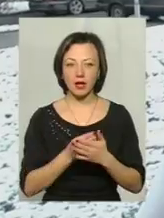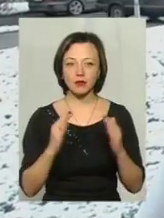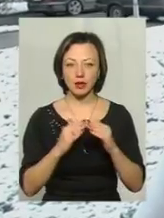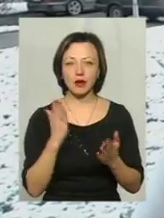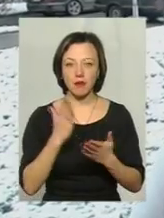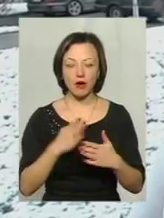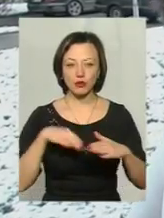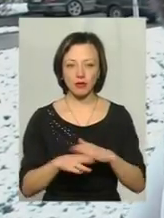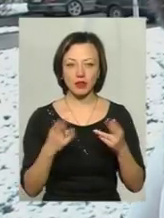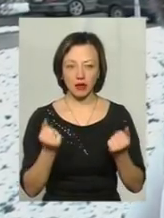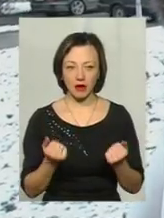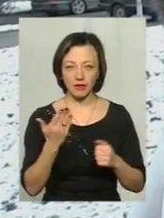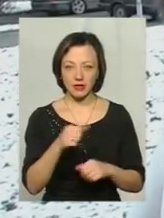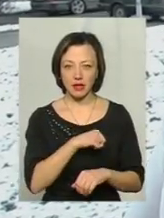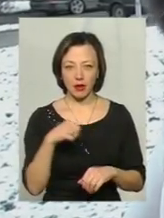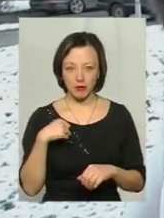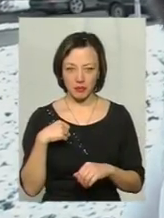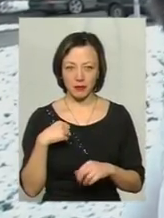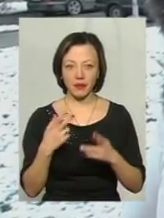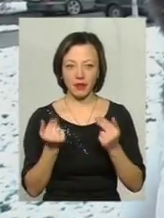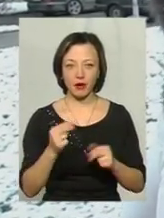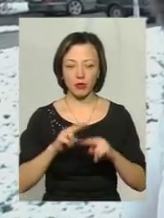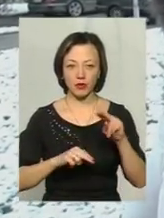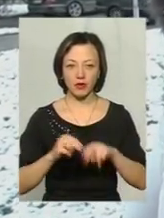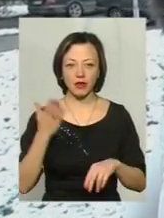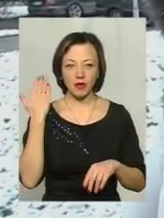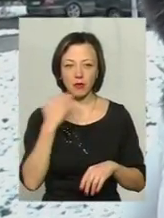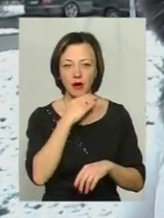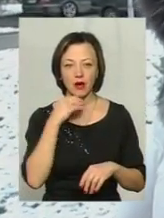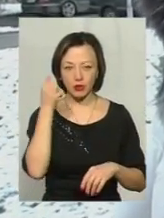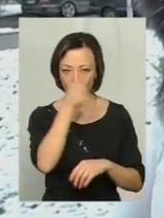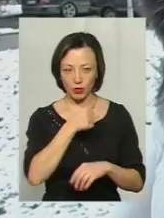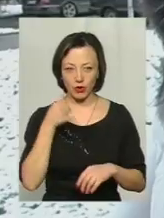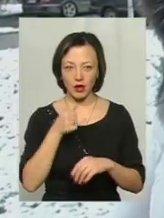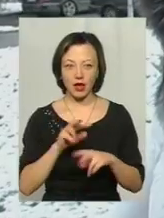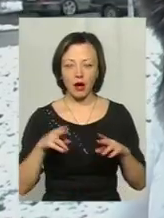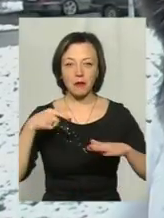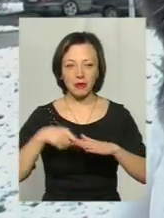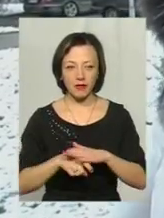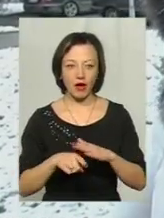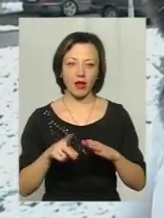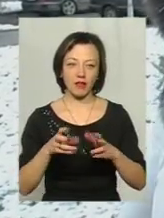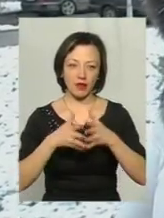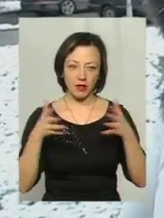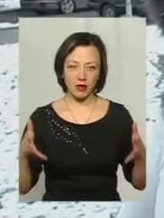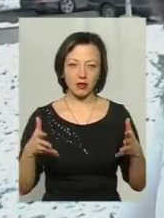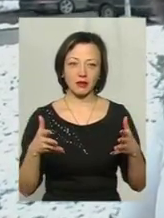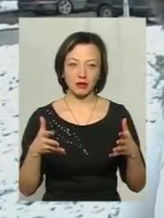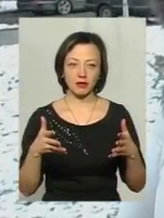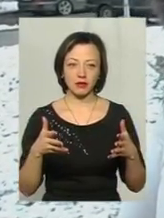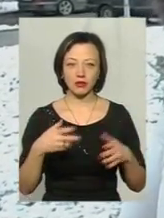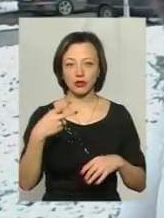так. Ви самі побудували, скажімо так? Самі побудували, давно багато років. Ну, воно задіяне так, як підвал, ніби у землі, великий, гарний, славний, ну,